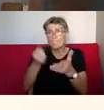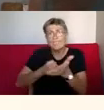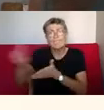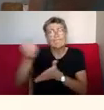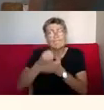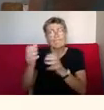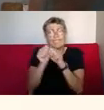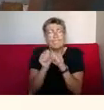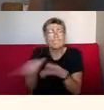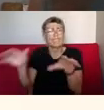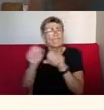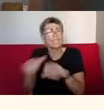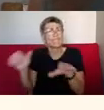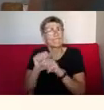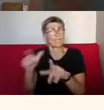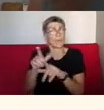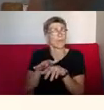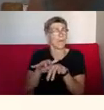d'avoir un impact